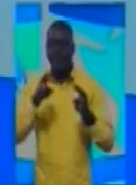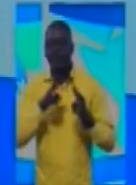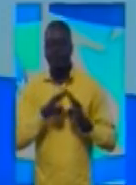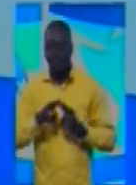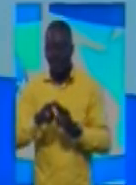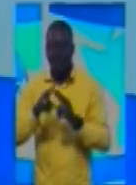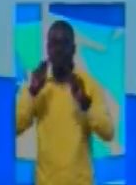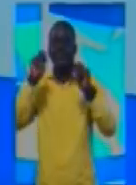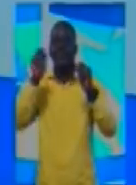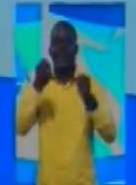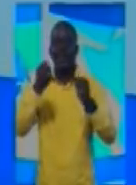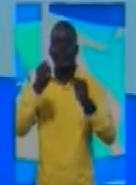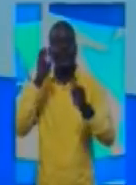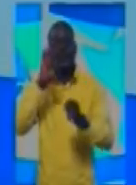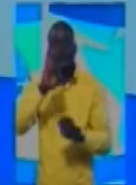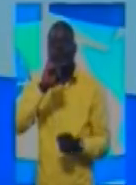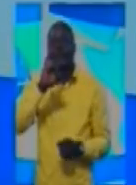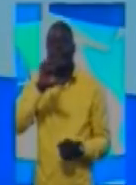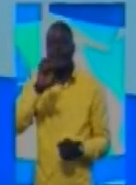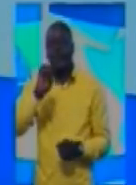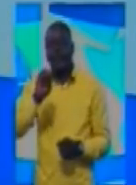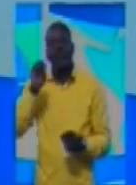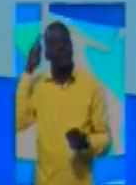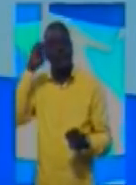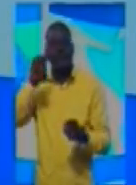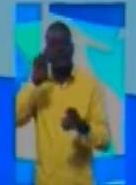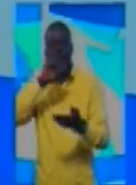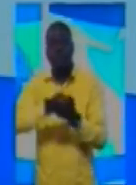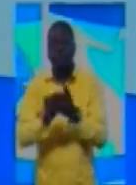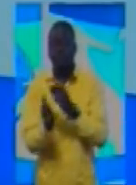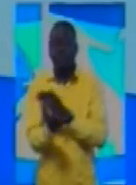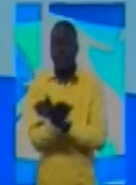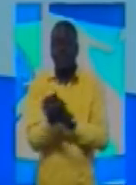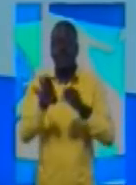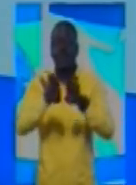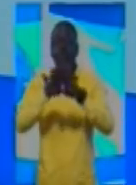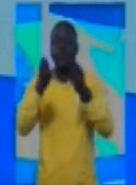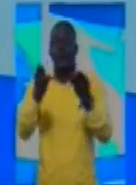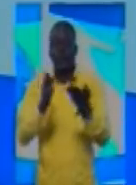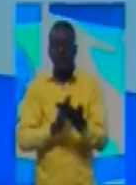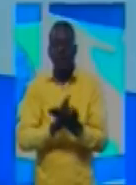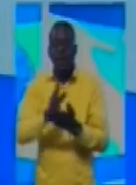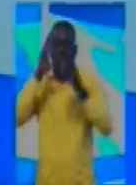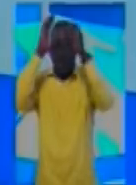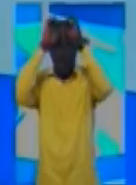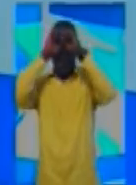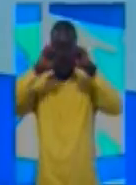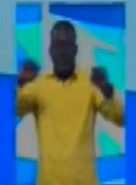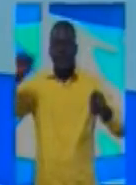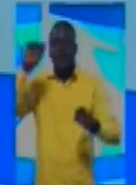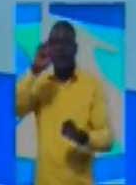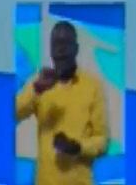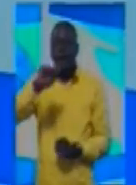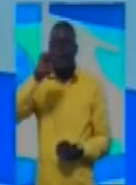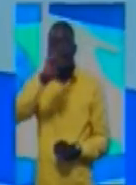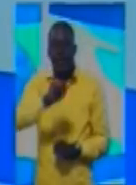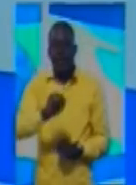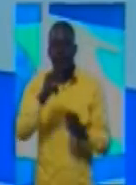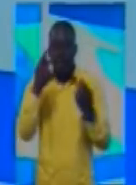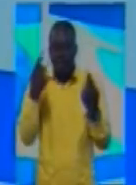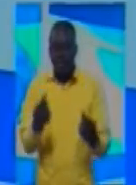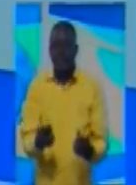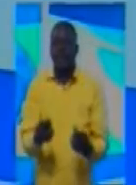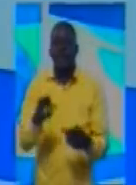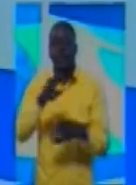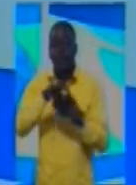le thème de ce FILEP dont le coup d'envoi est donné ce matin par le président de l'Assemblée nationale en présence de Roger